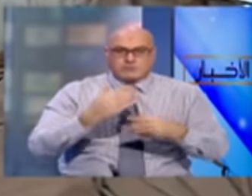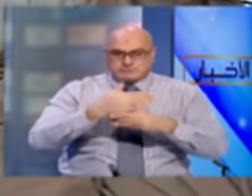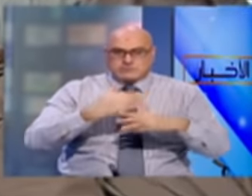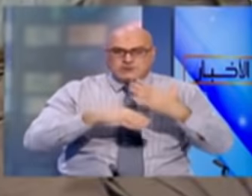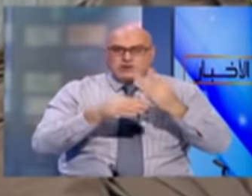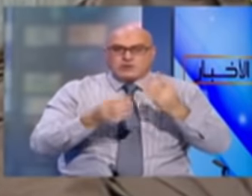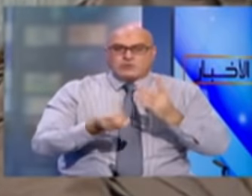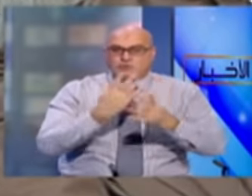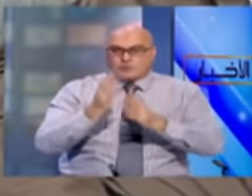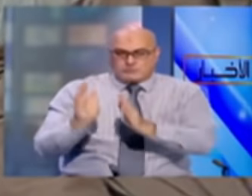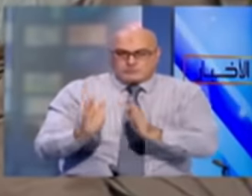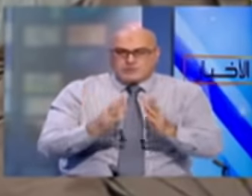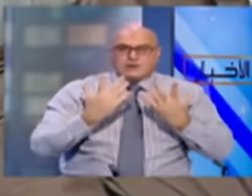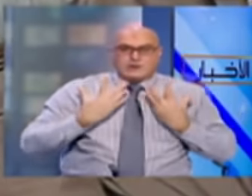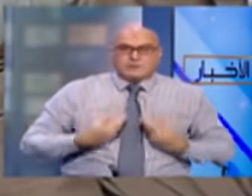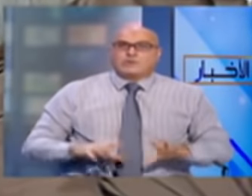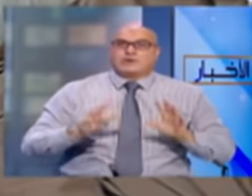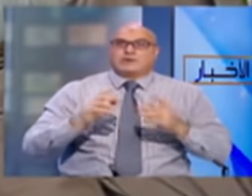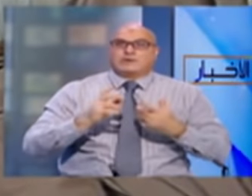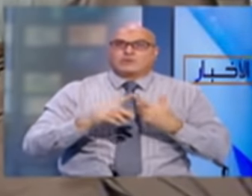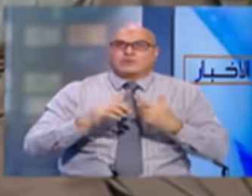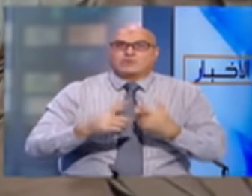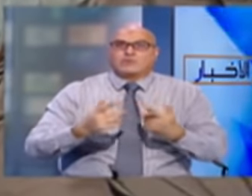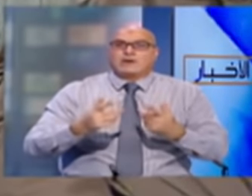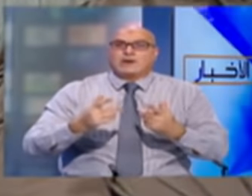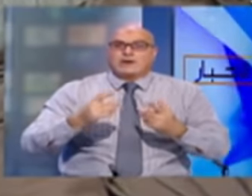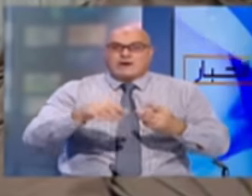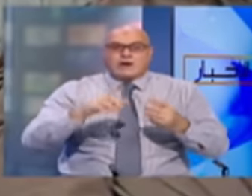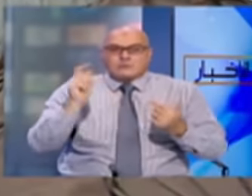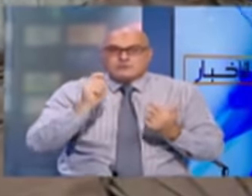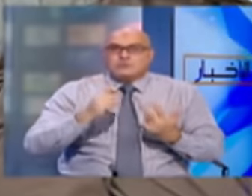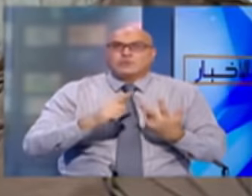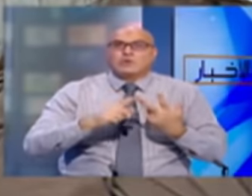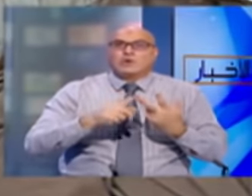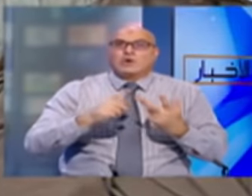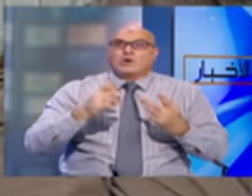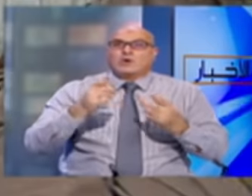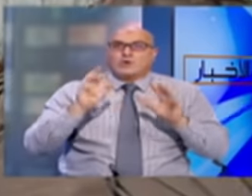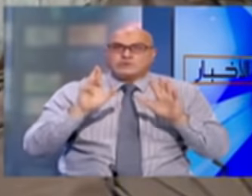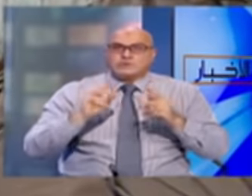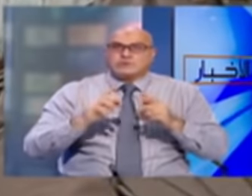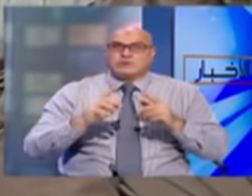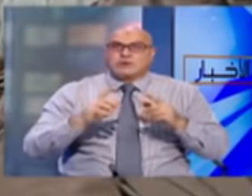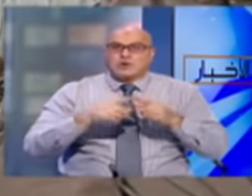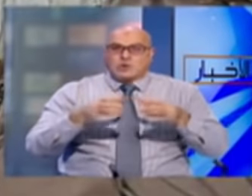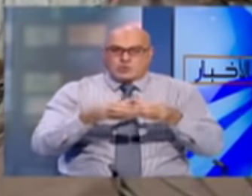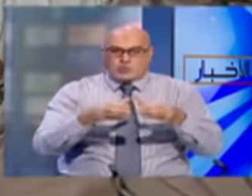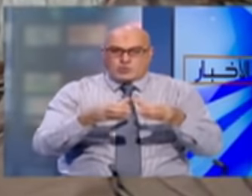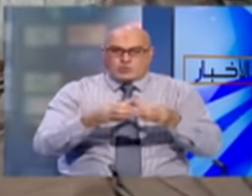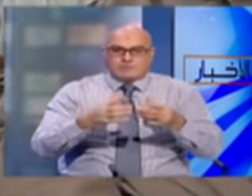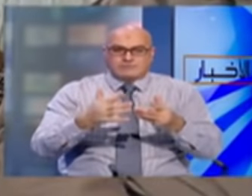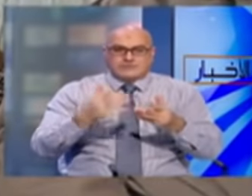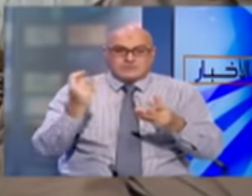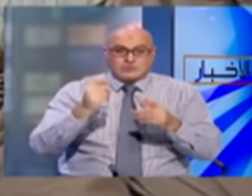مرحلة الإشعاع. والحمد لله في هذه السنة المؤسسات والجمعيات الدينية يعني كمجتمع مدني